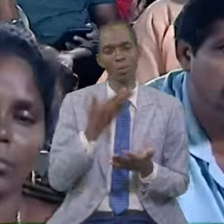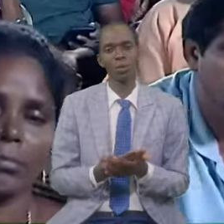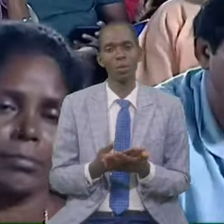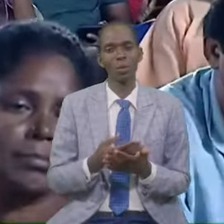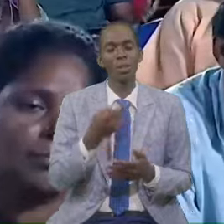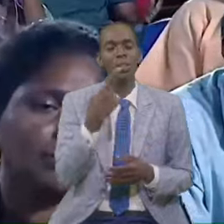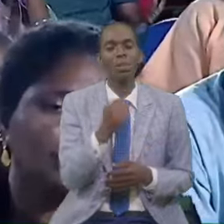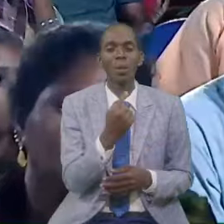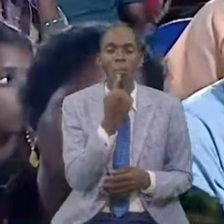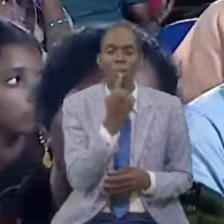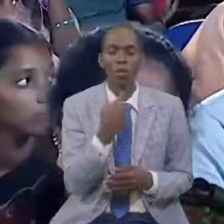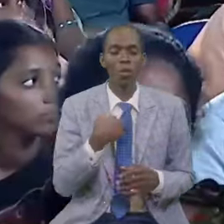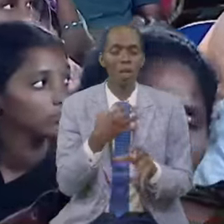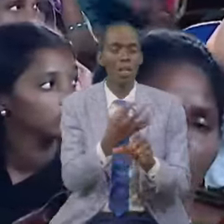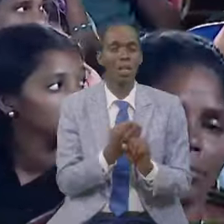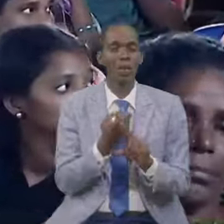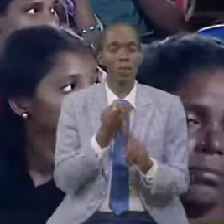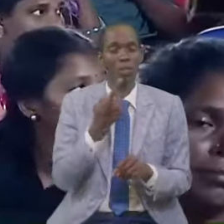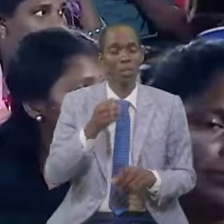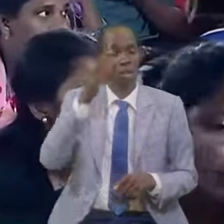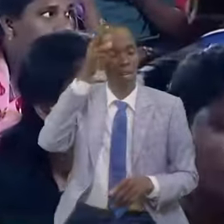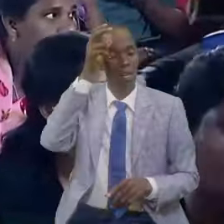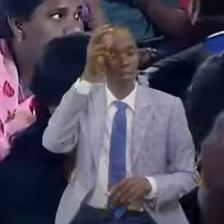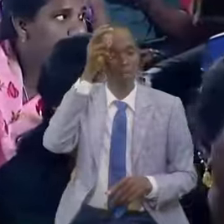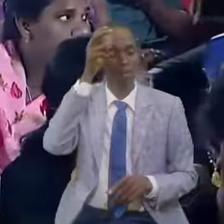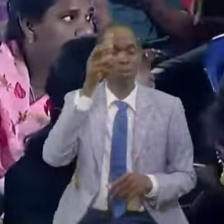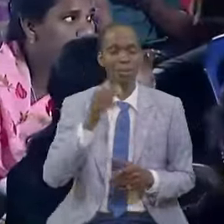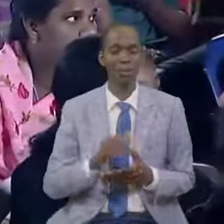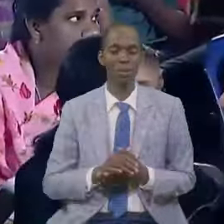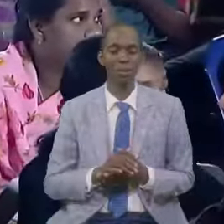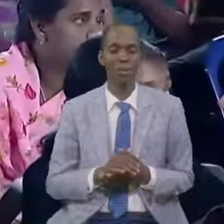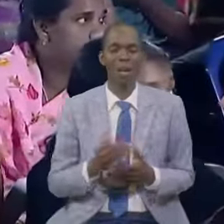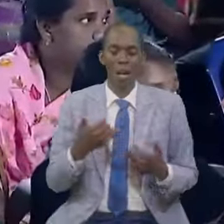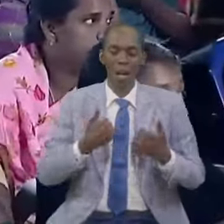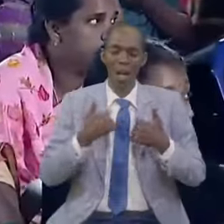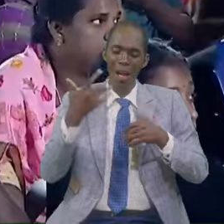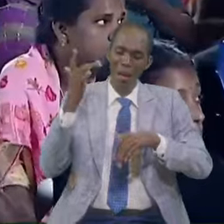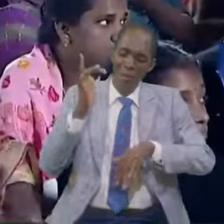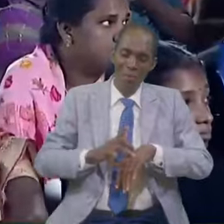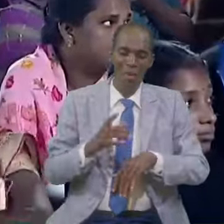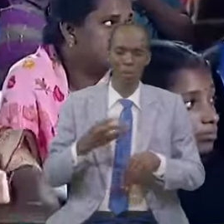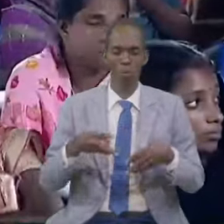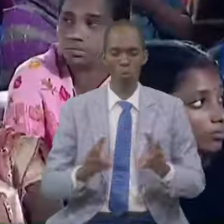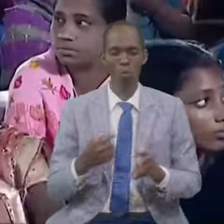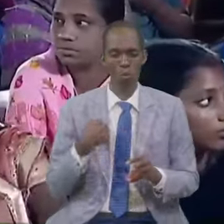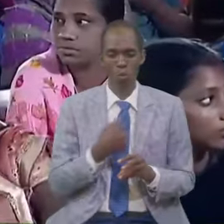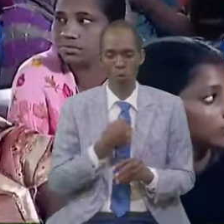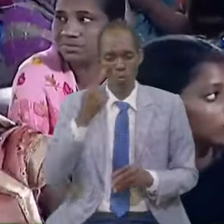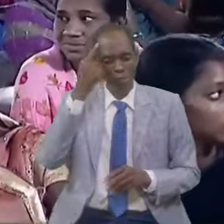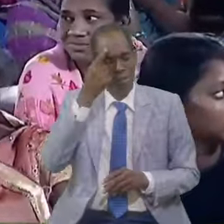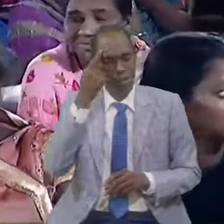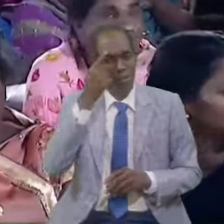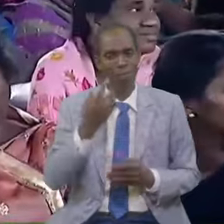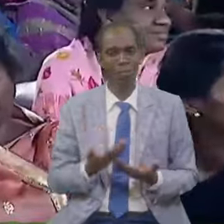the adversary. ఎందుకంటే అపవాది చాక్లెట్ మింగేశాంగ. Affected our reasoning. అది మన వినికిడిని ప్రభావితం చేసింది.